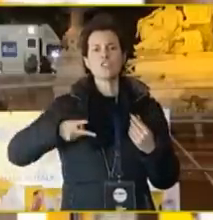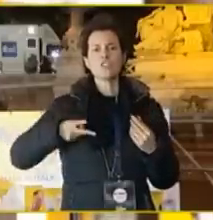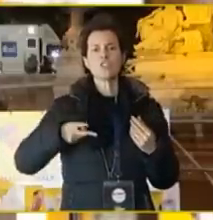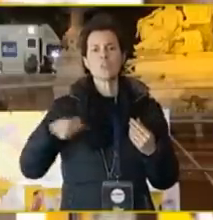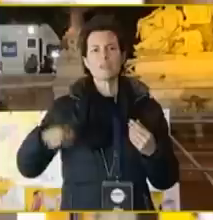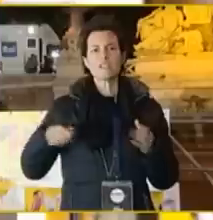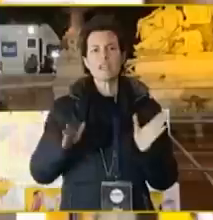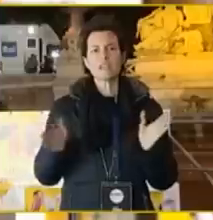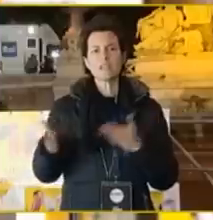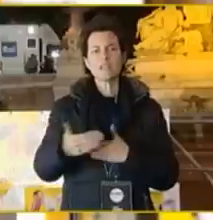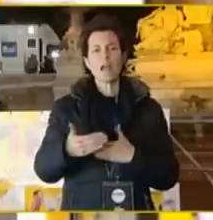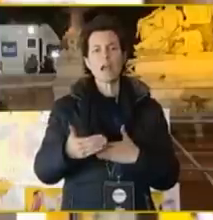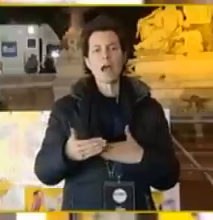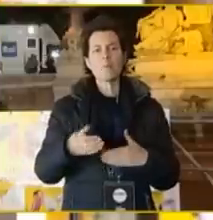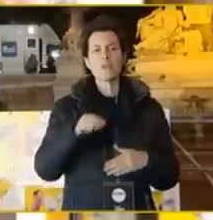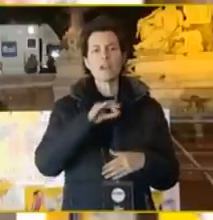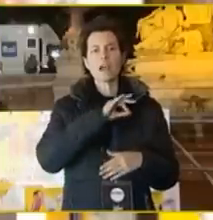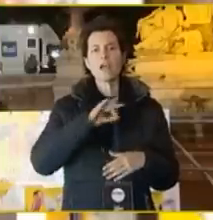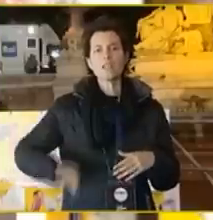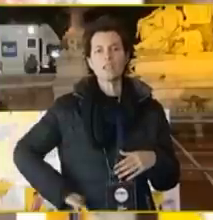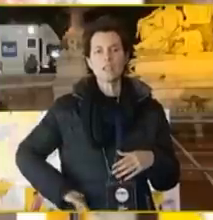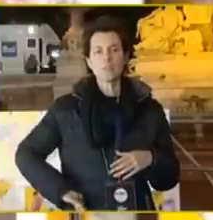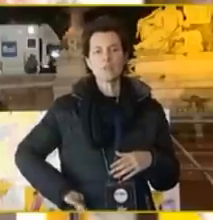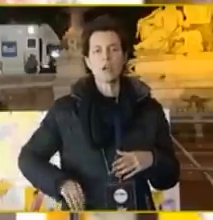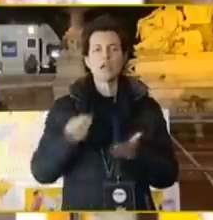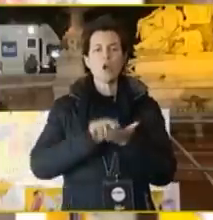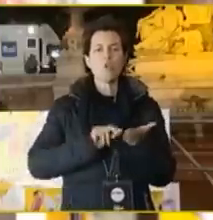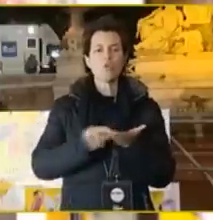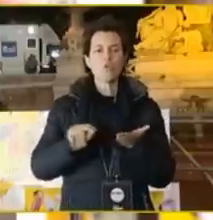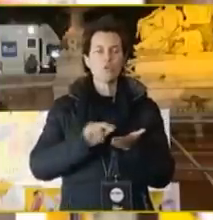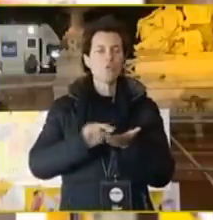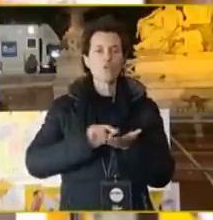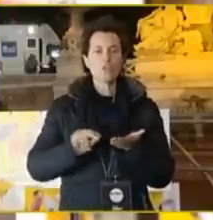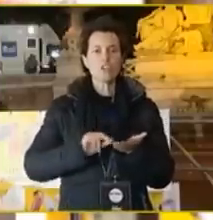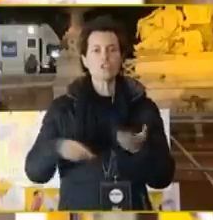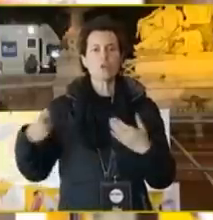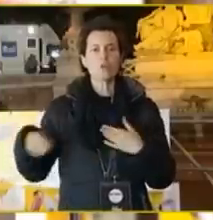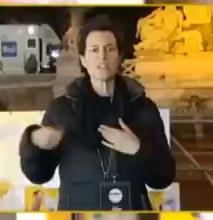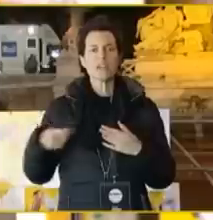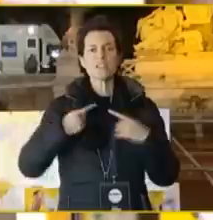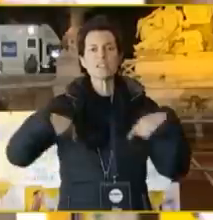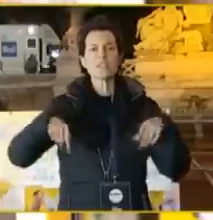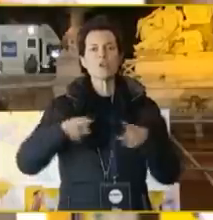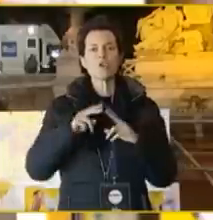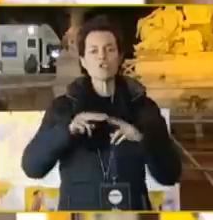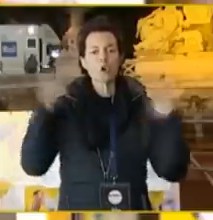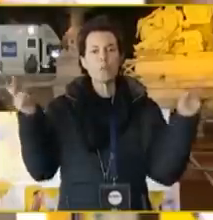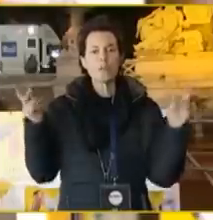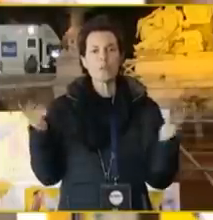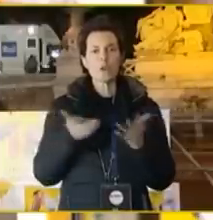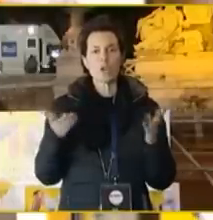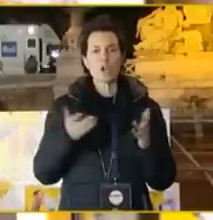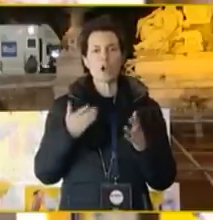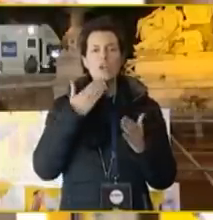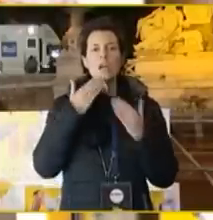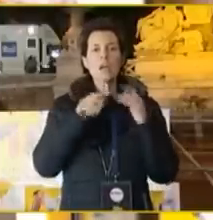26 anni, alla Camera dei Deputati, nell'ufficio di presidenza, scoprimmo che i parlamentari si